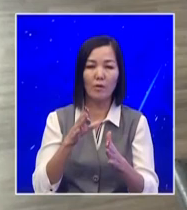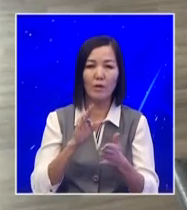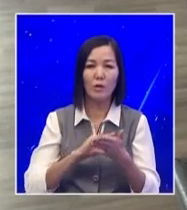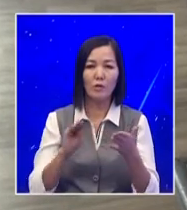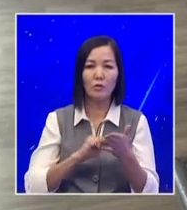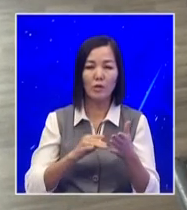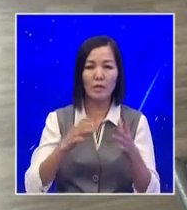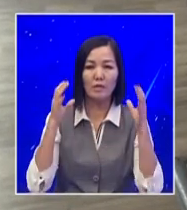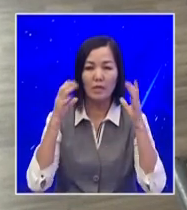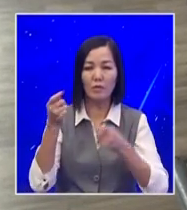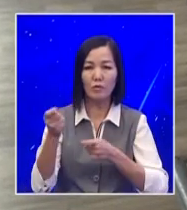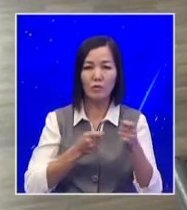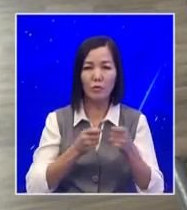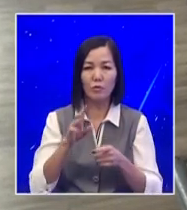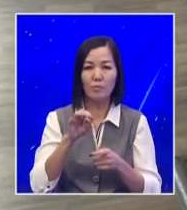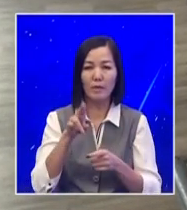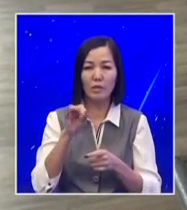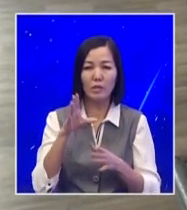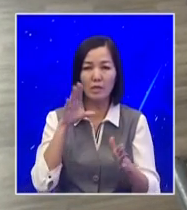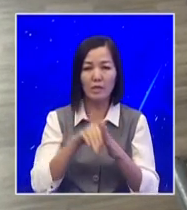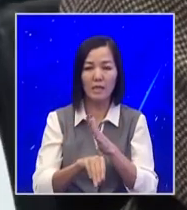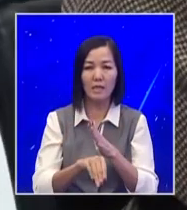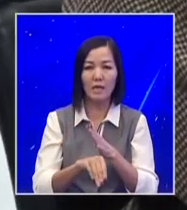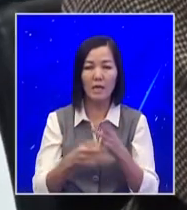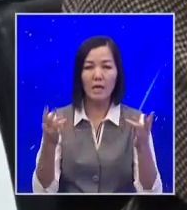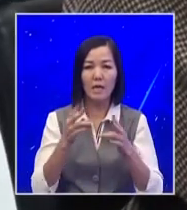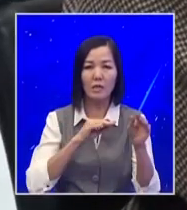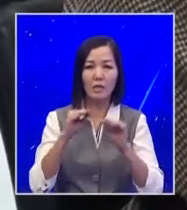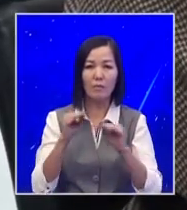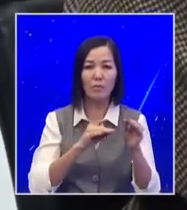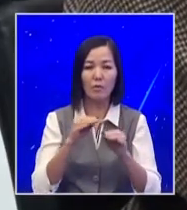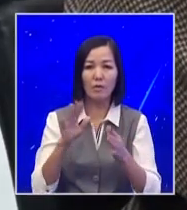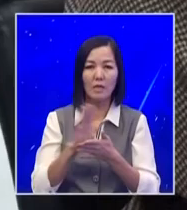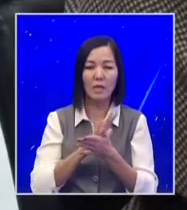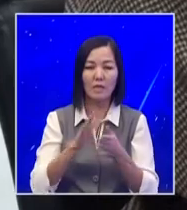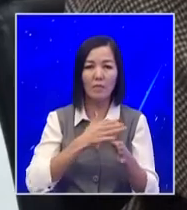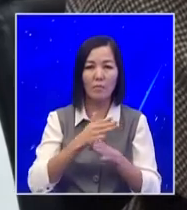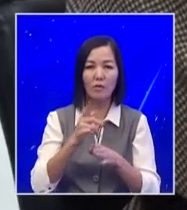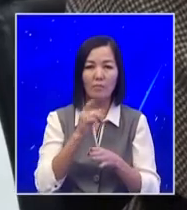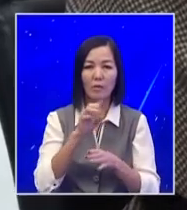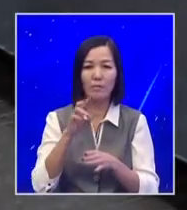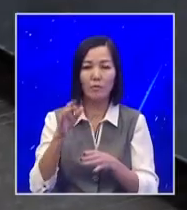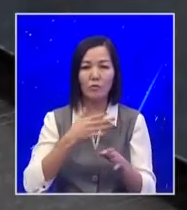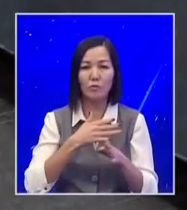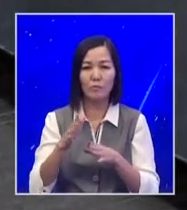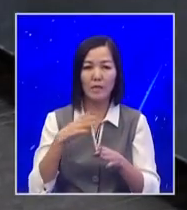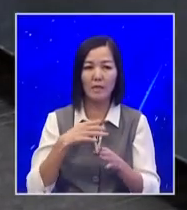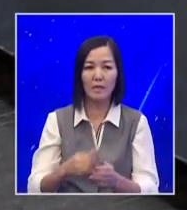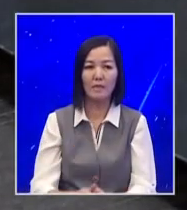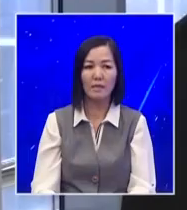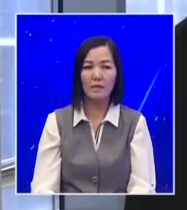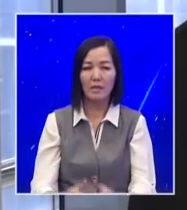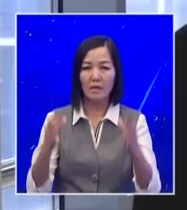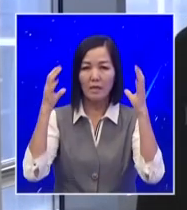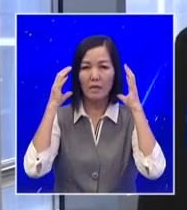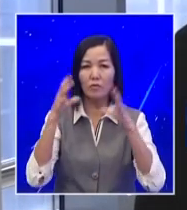радио жүргізуші мен менеджерлер кіреді. Ал радиоға қажетті құрал-жабдықтарға гранттан бөлінген 1 миллион теңге жұмсалыпты. Радио жобамыз негізінен